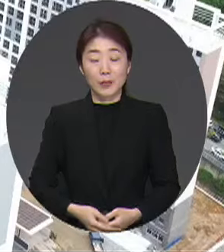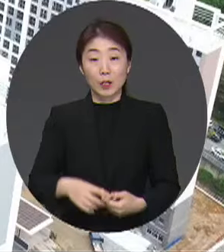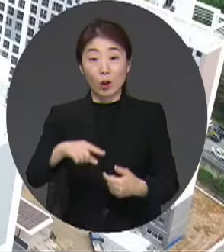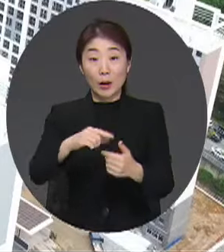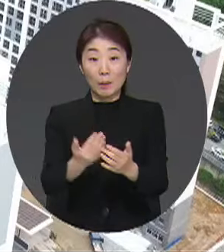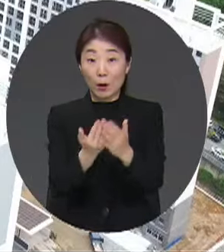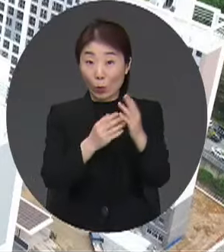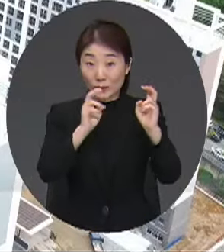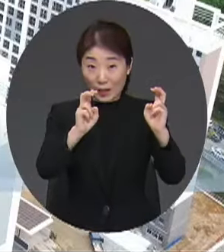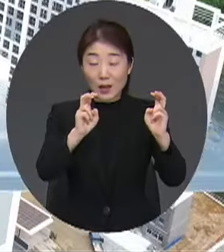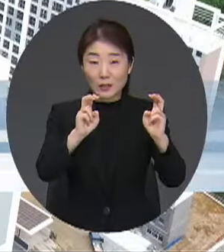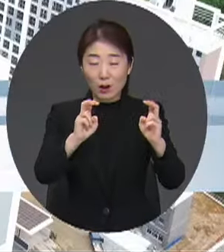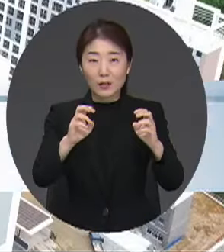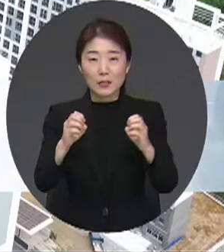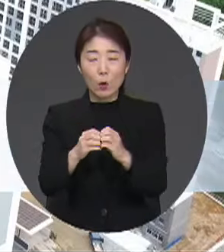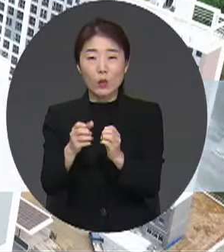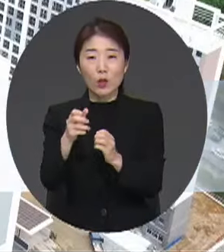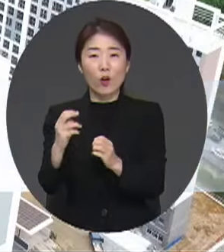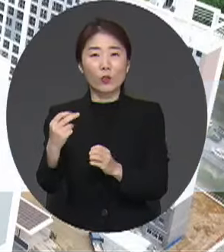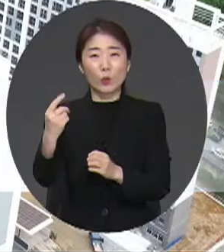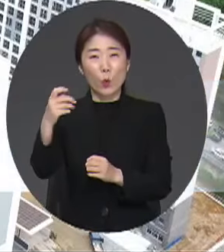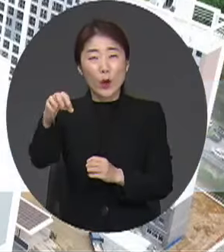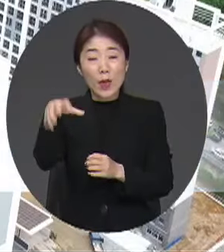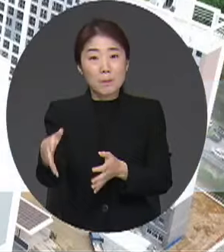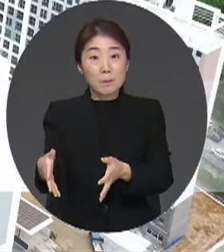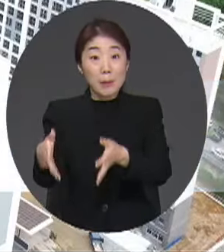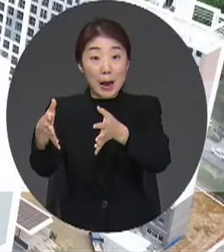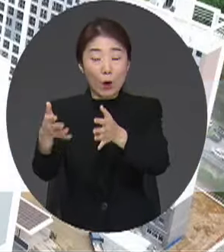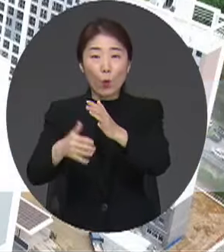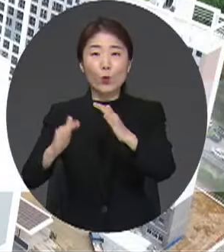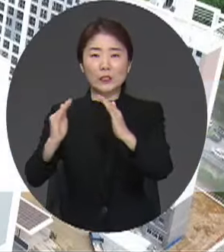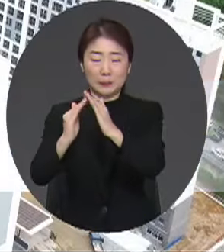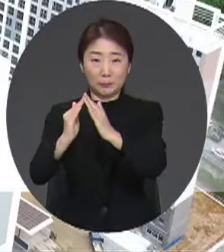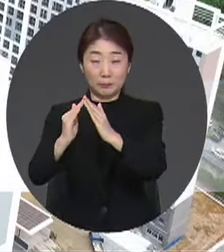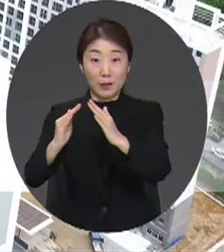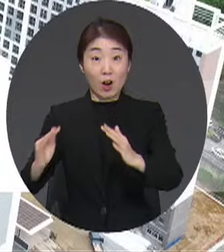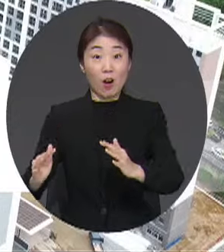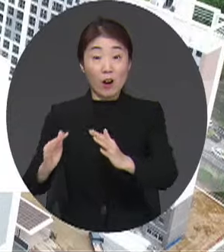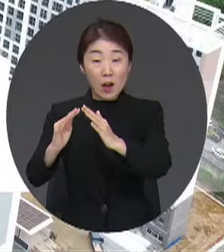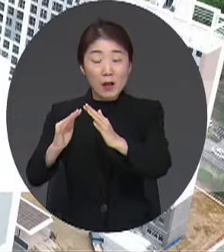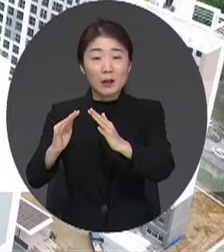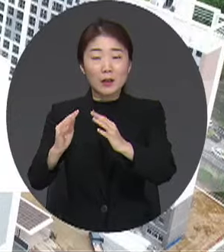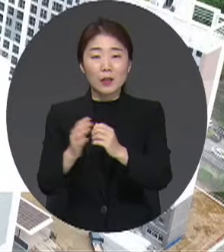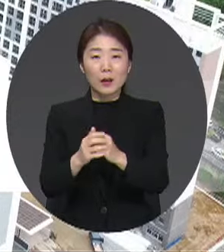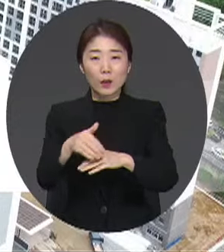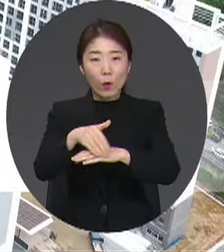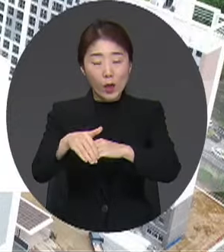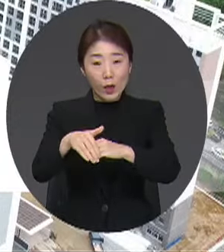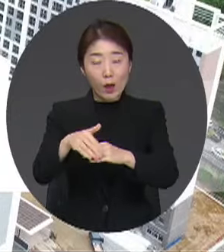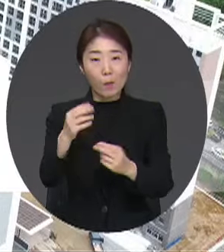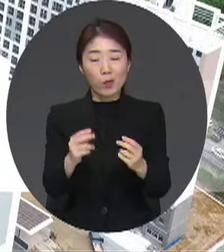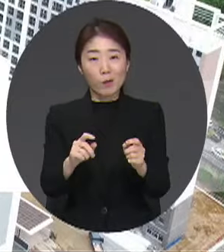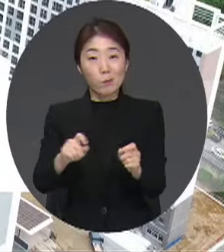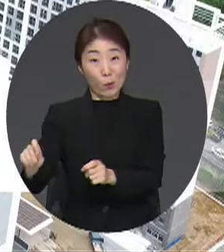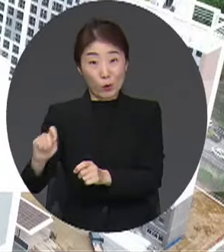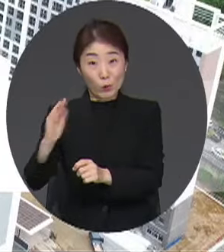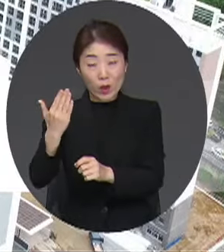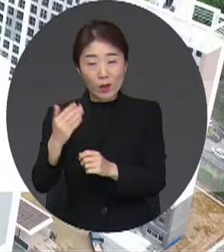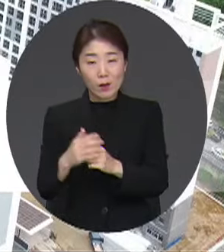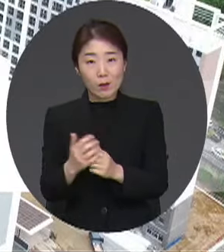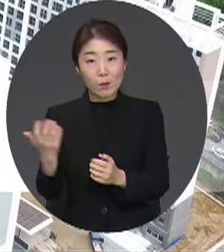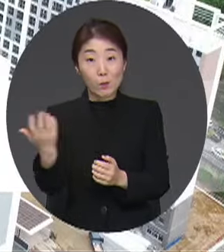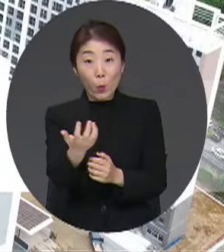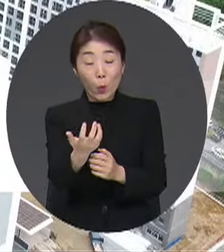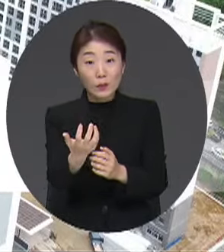경남 개발공사가 창원 현동에 진행 중인 공공주택 권리 공사가 당초 계획보다 늦어지면서 입주 예정자들이